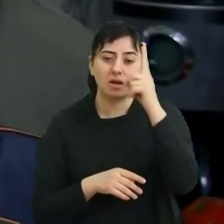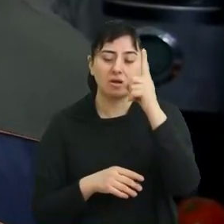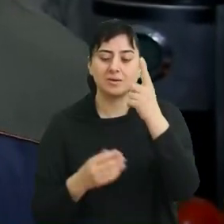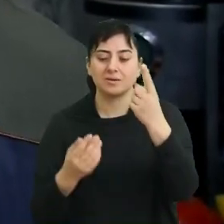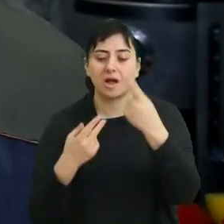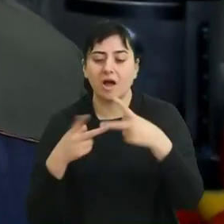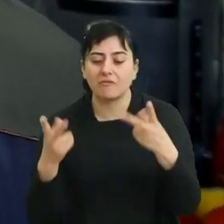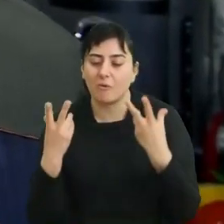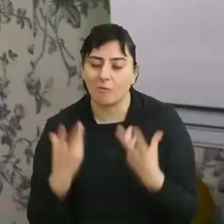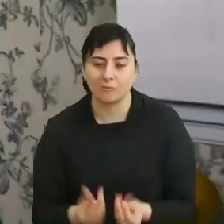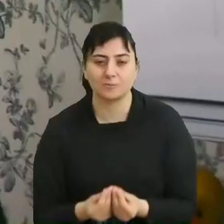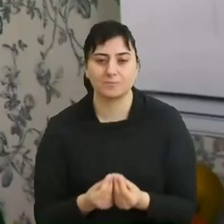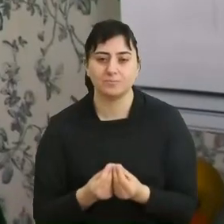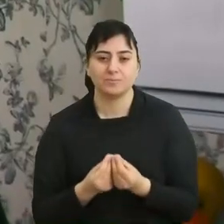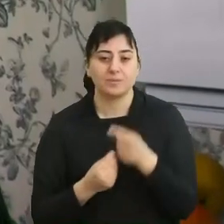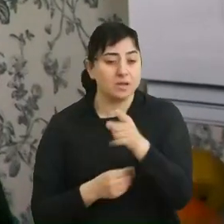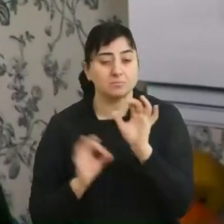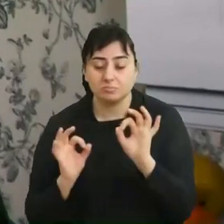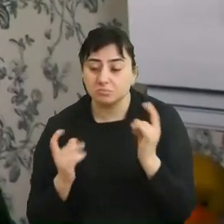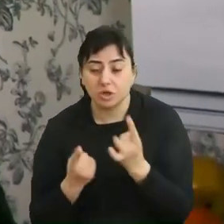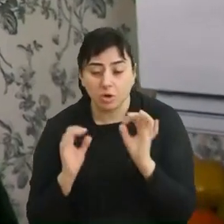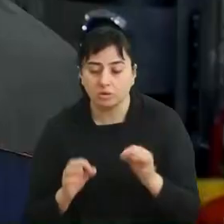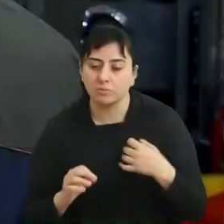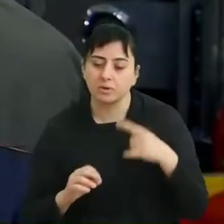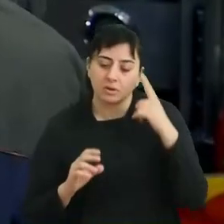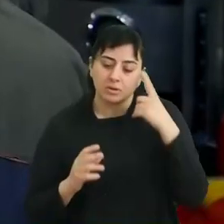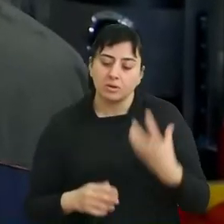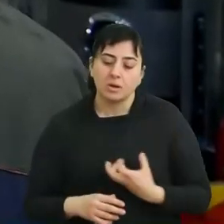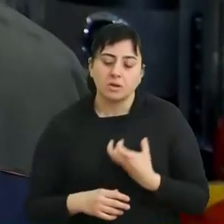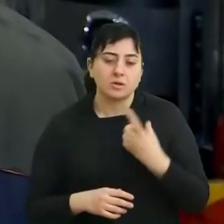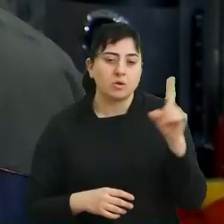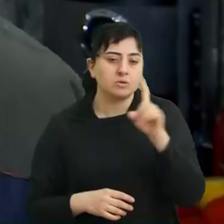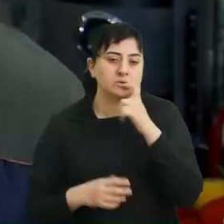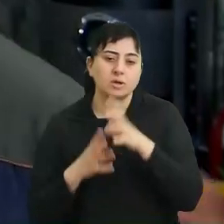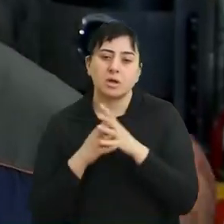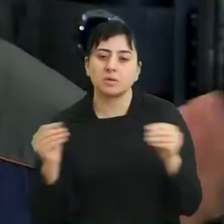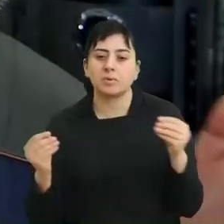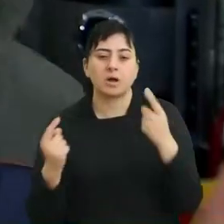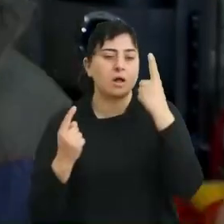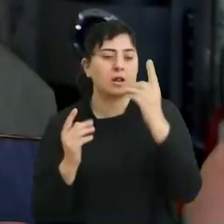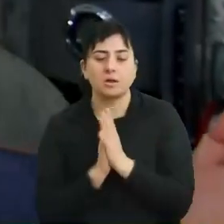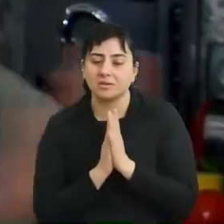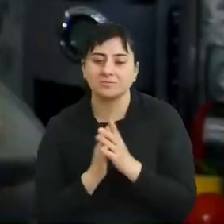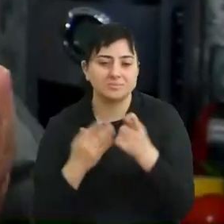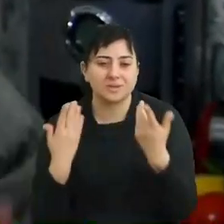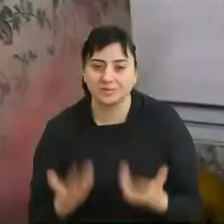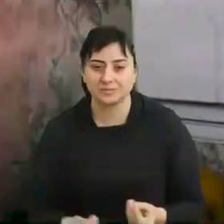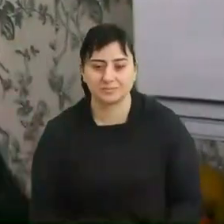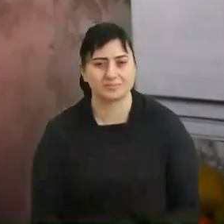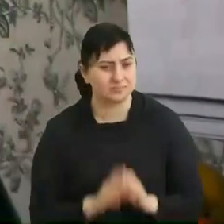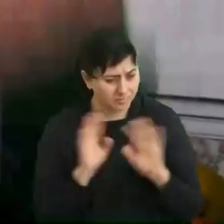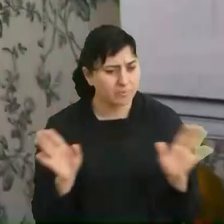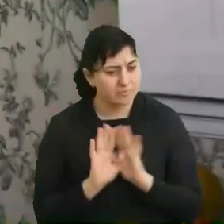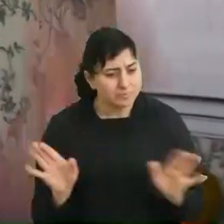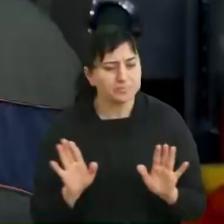Tamam. Çok şükür, çok şükür, çok şükür. Tamam. Çok şükür valla. Allah sizi bize bağışladı valla. Sana bir şey oldu diye 10 senenin ömrüm gitti. Rabbim seni bize bağışla.